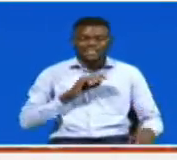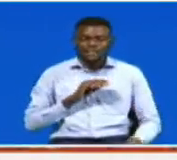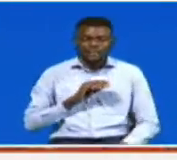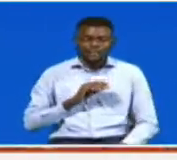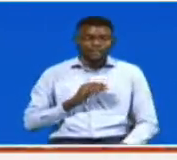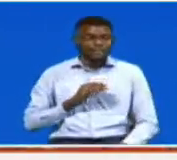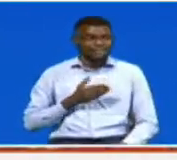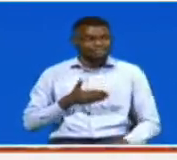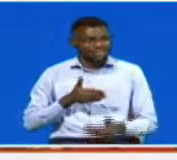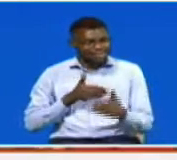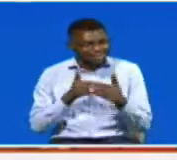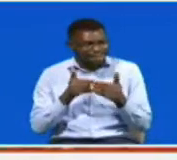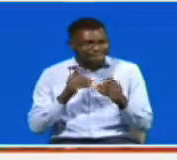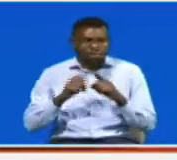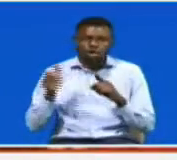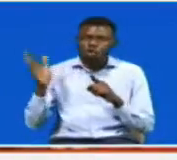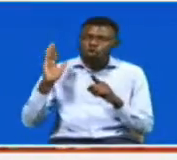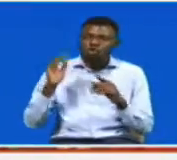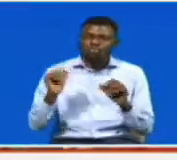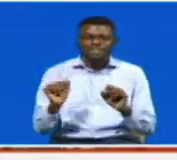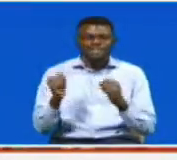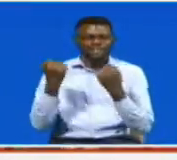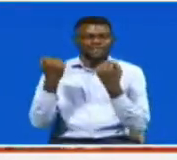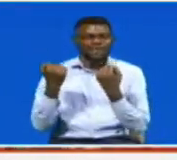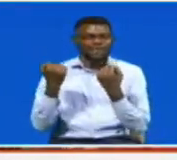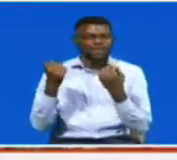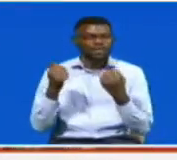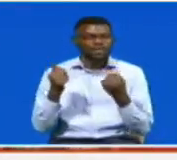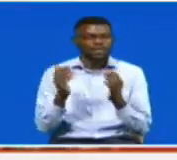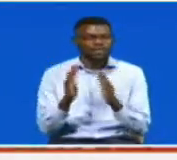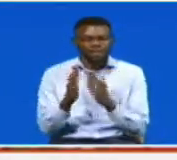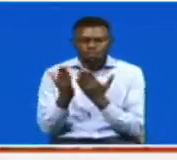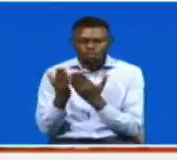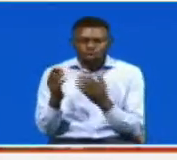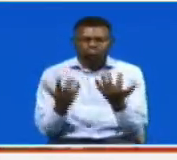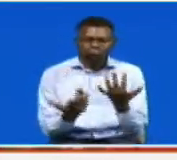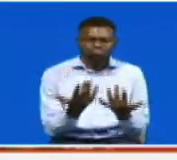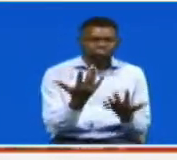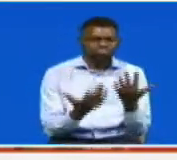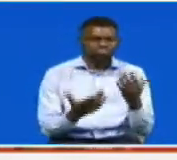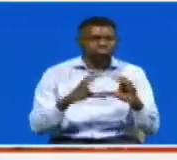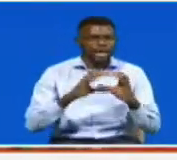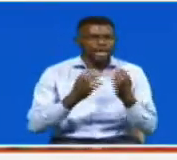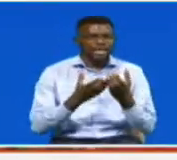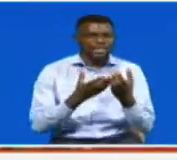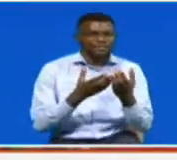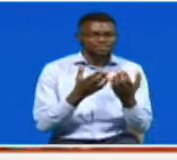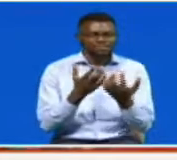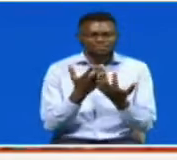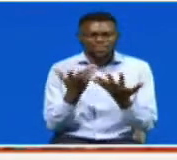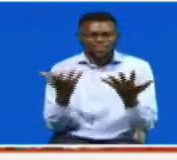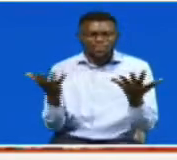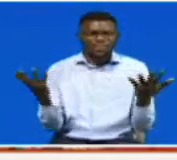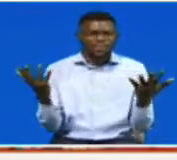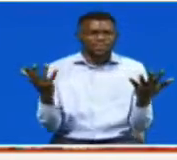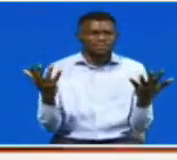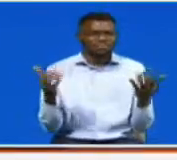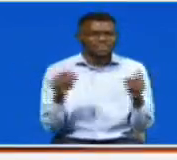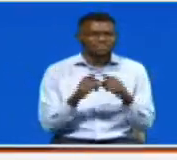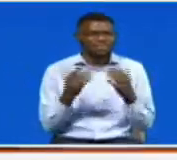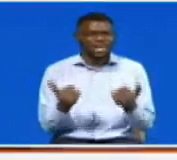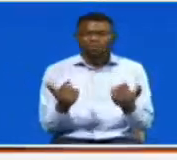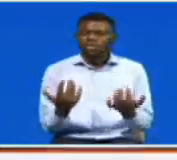ndiye amewasaidia. Vitabu vimechomwa, madarasa imechomwa, hata saizi moto inawaka hata